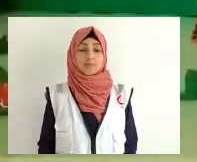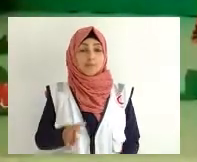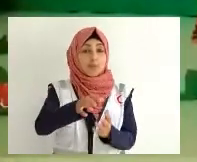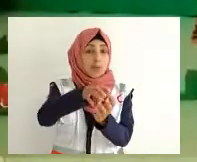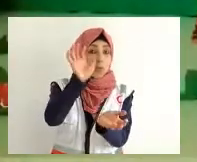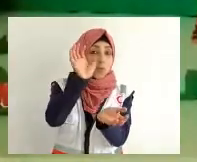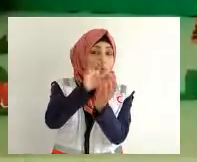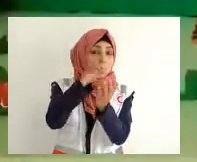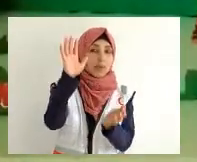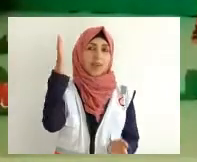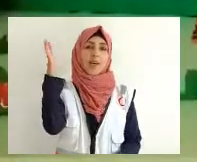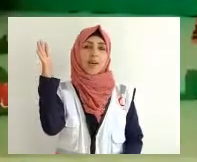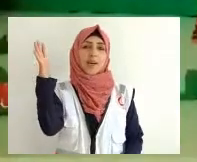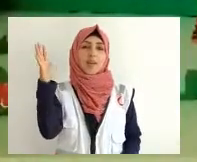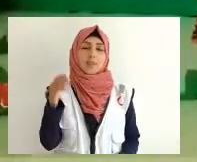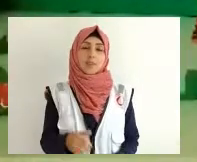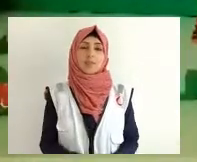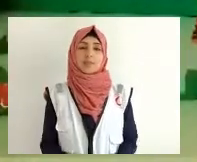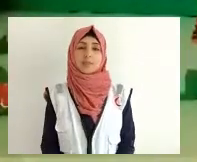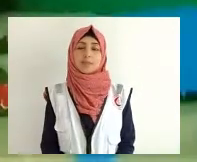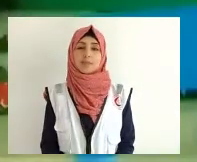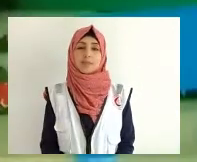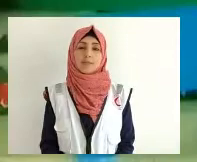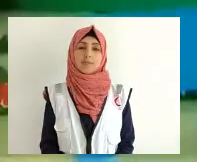والتمساح الأخضر